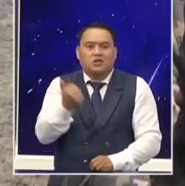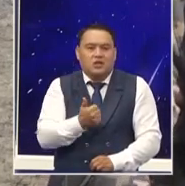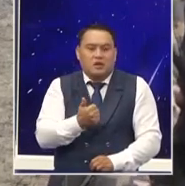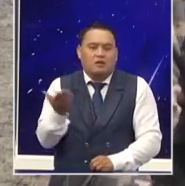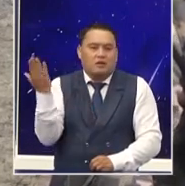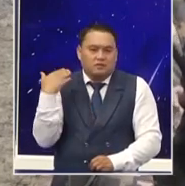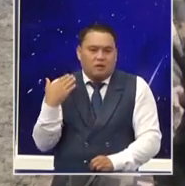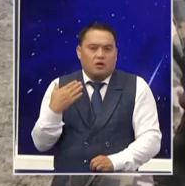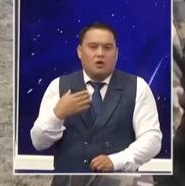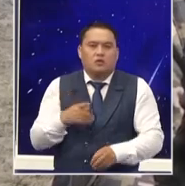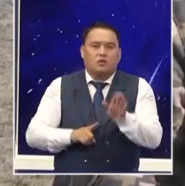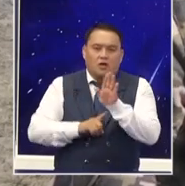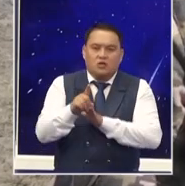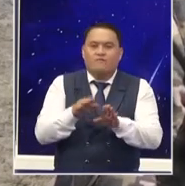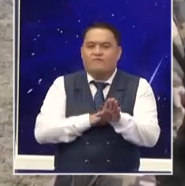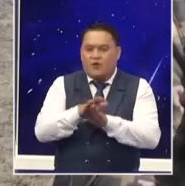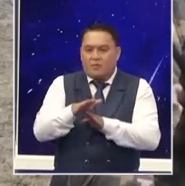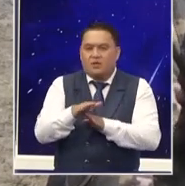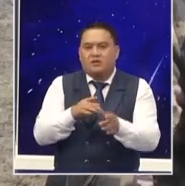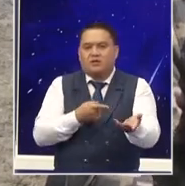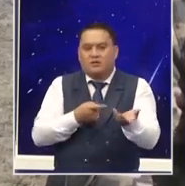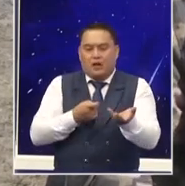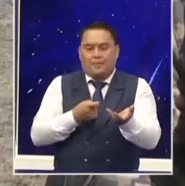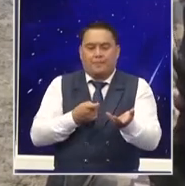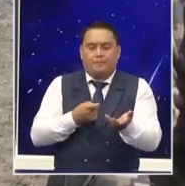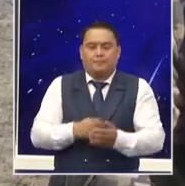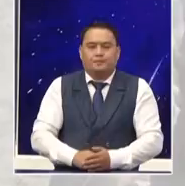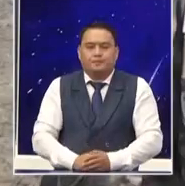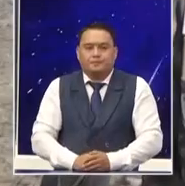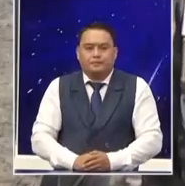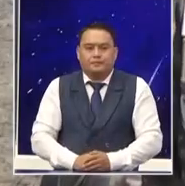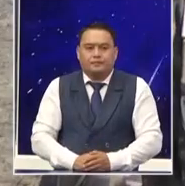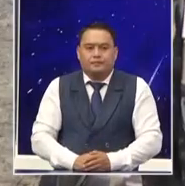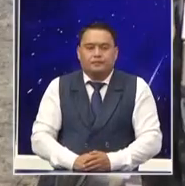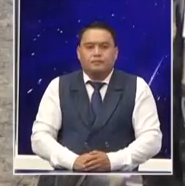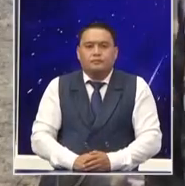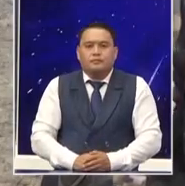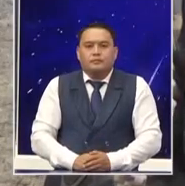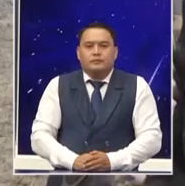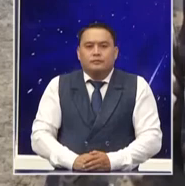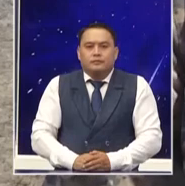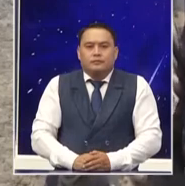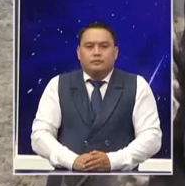выполнили начальные упражнения из стрелкового оружия и метание ручных гранат, пропуская над собой